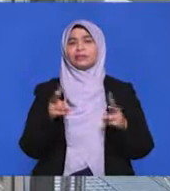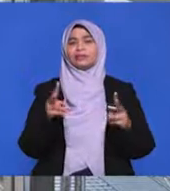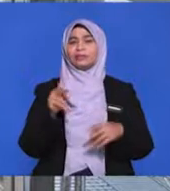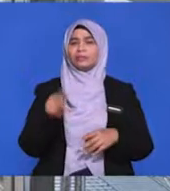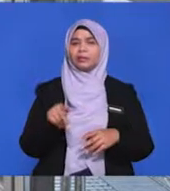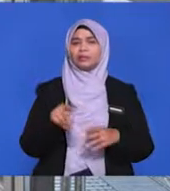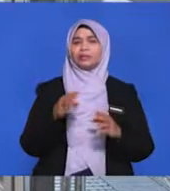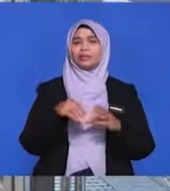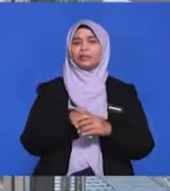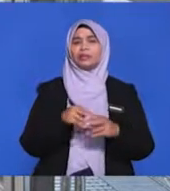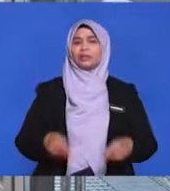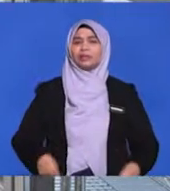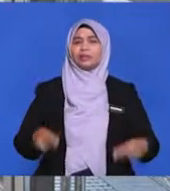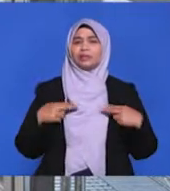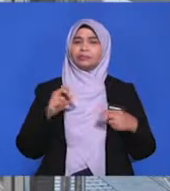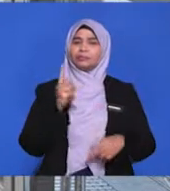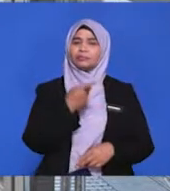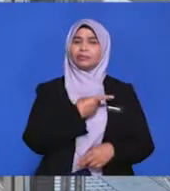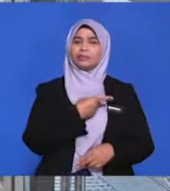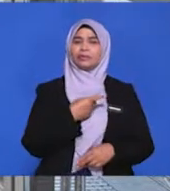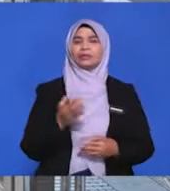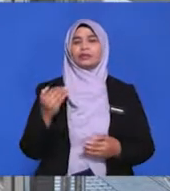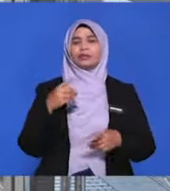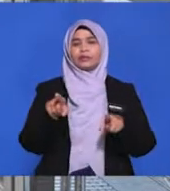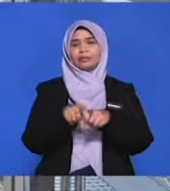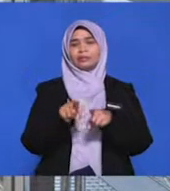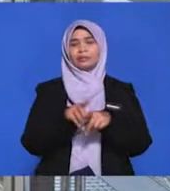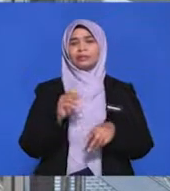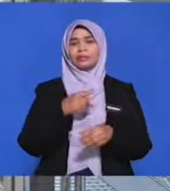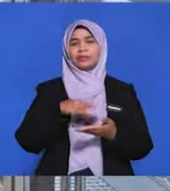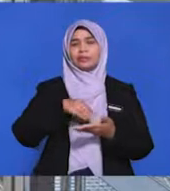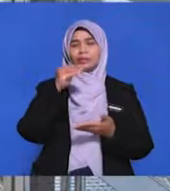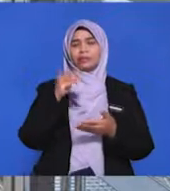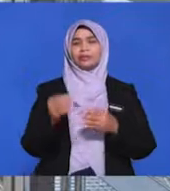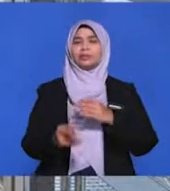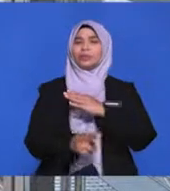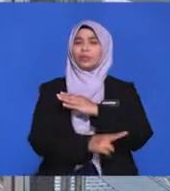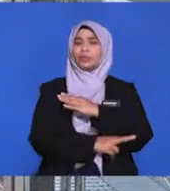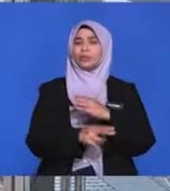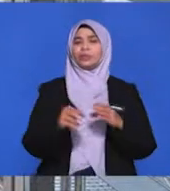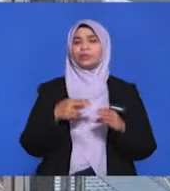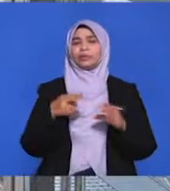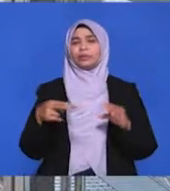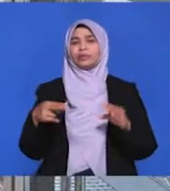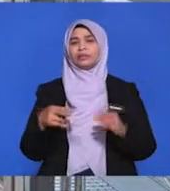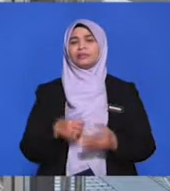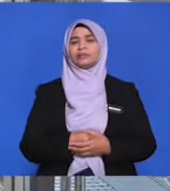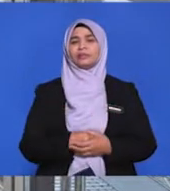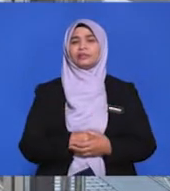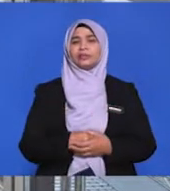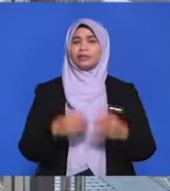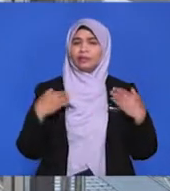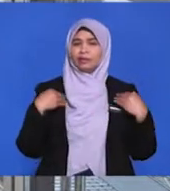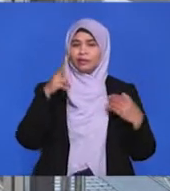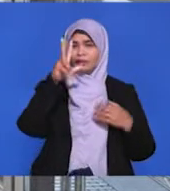setiap masa Mari sama-sama kita pelajari tentang hukum guys di dalam ilmu fisik terdapat